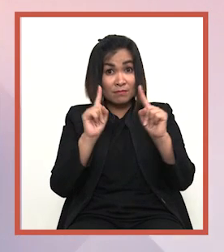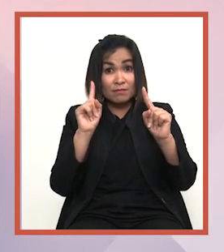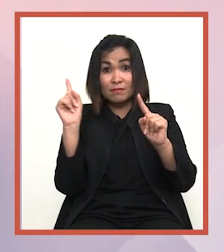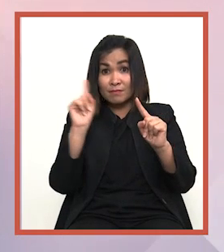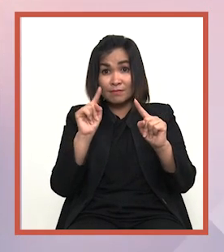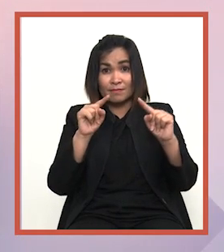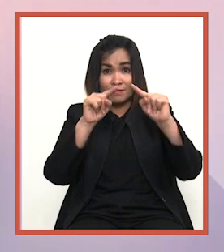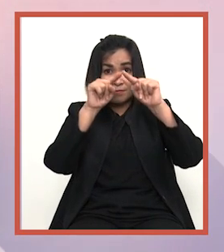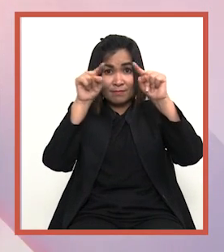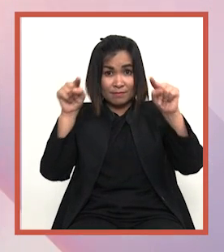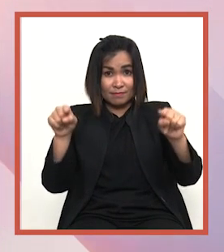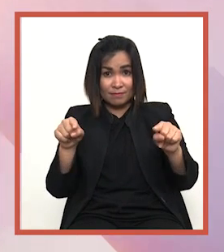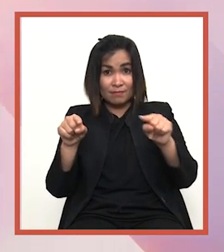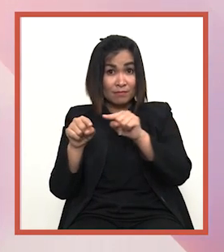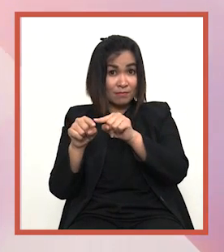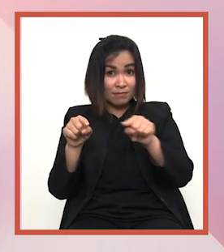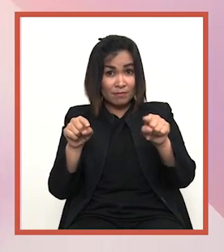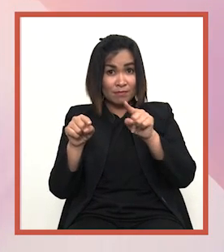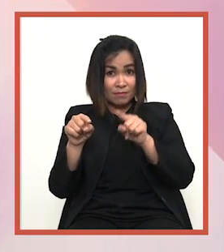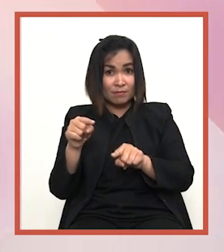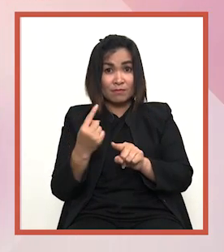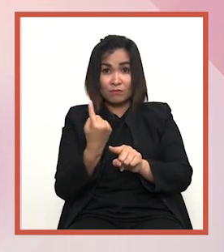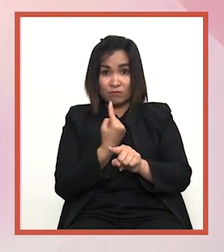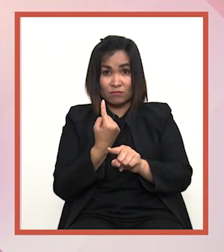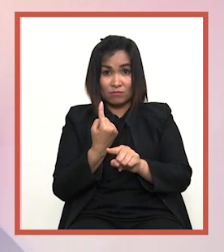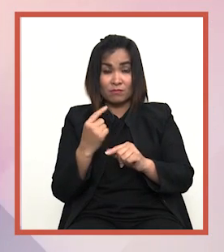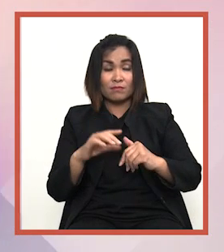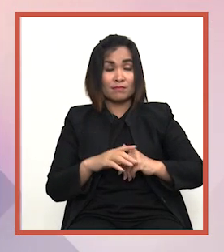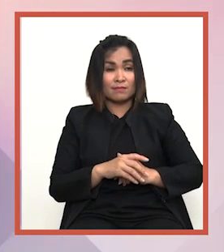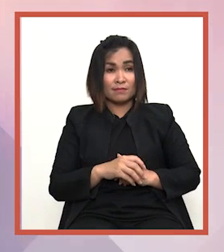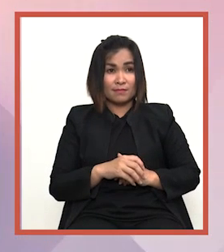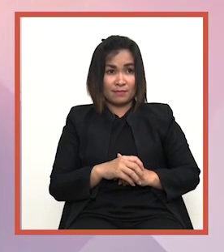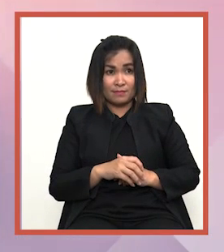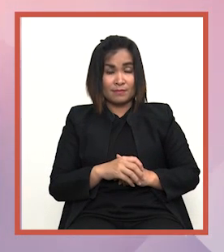ครับจะมีครึ่งวงกลมแล้วก็มีขีดด้านล่างขีดเดียวนะฮะ